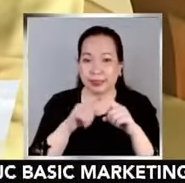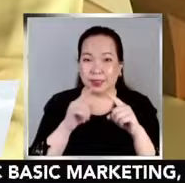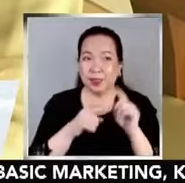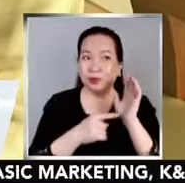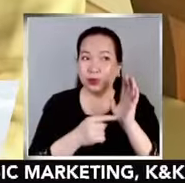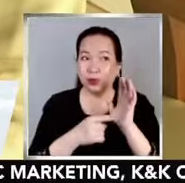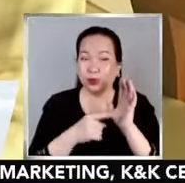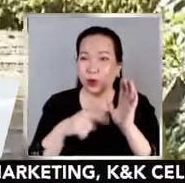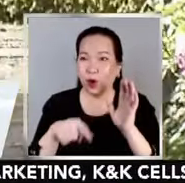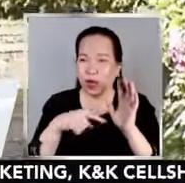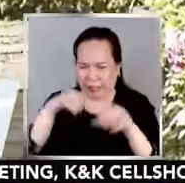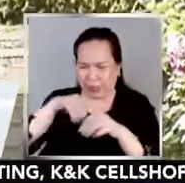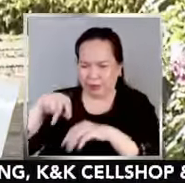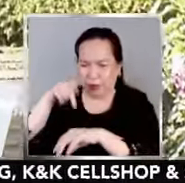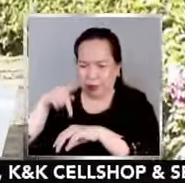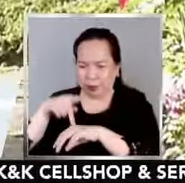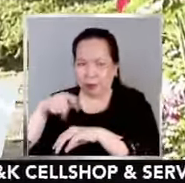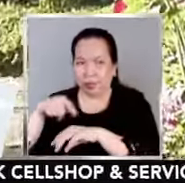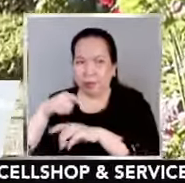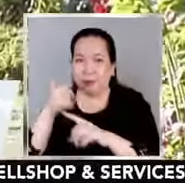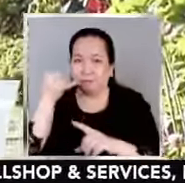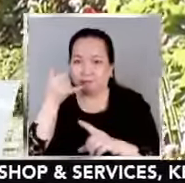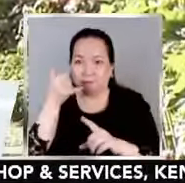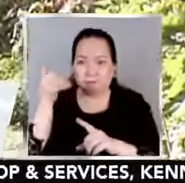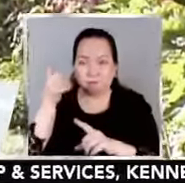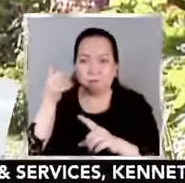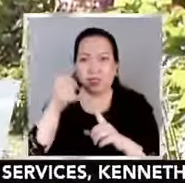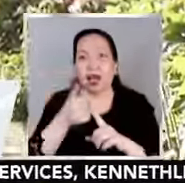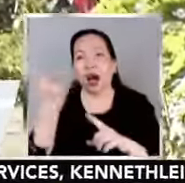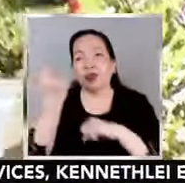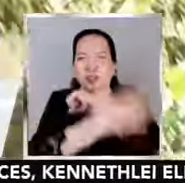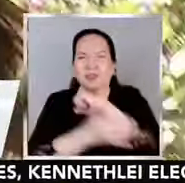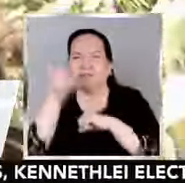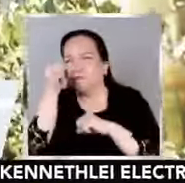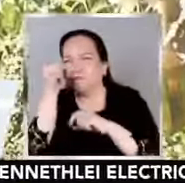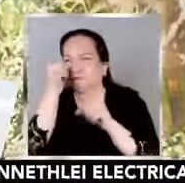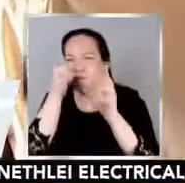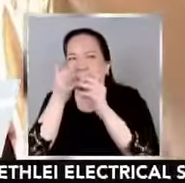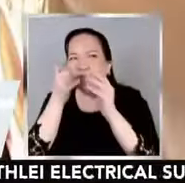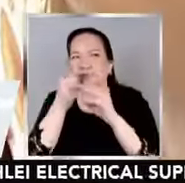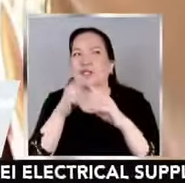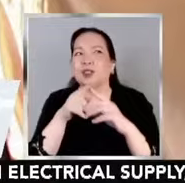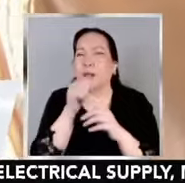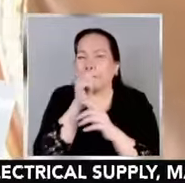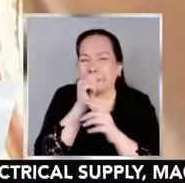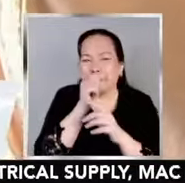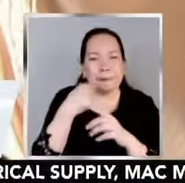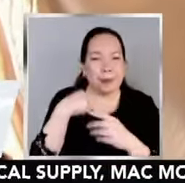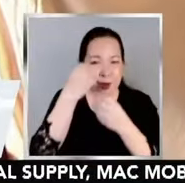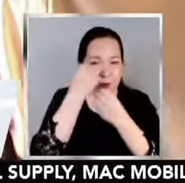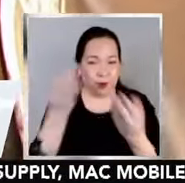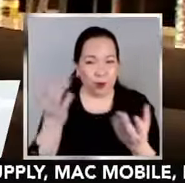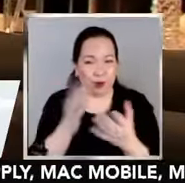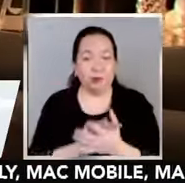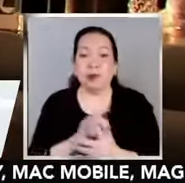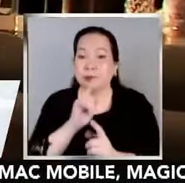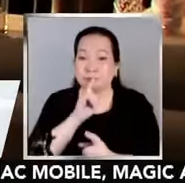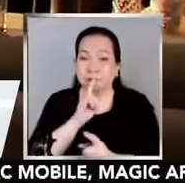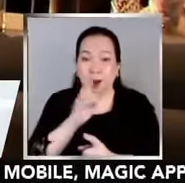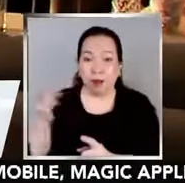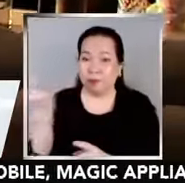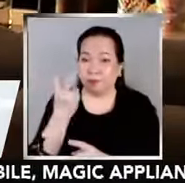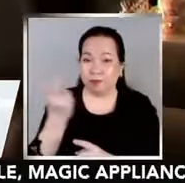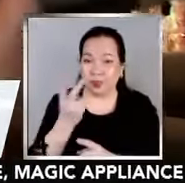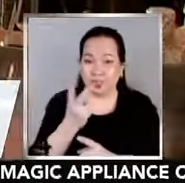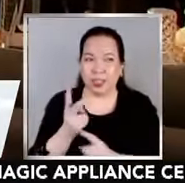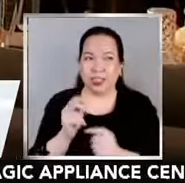may kukuha ng scenes din sa ibang bansa na secret na muna. Promise ng dalawa, sasabay daw sa kilig